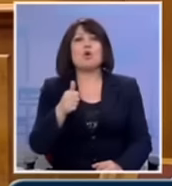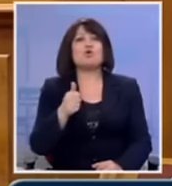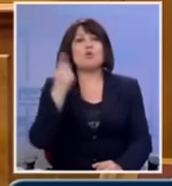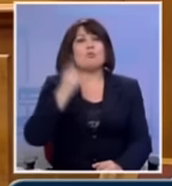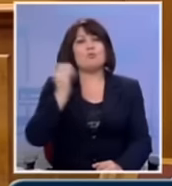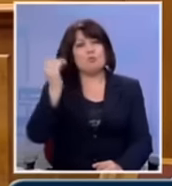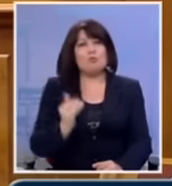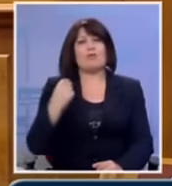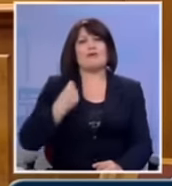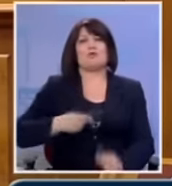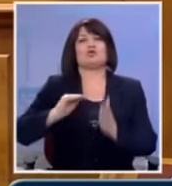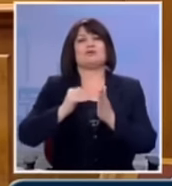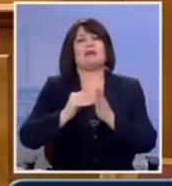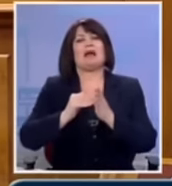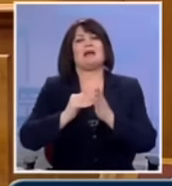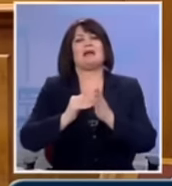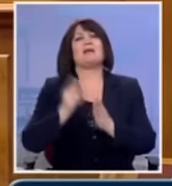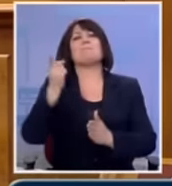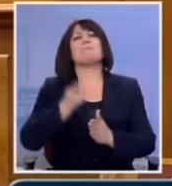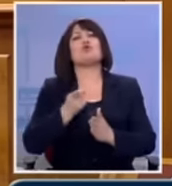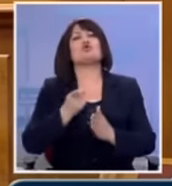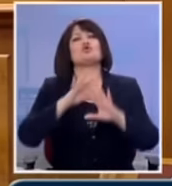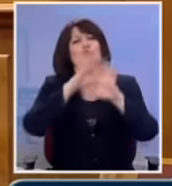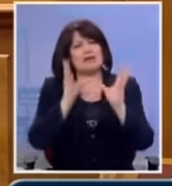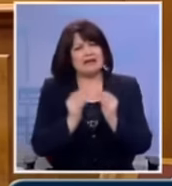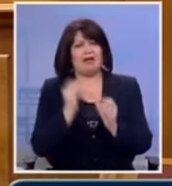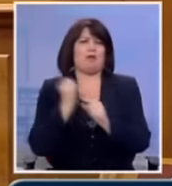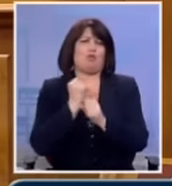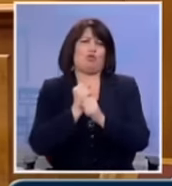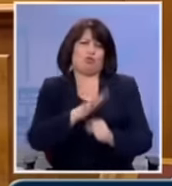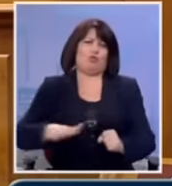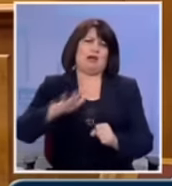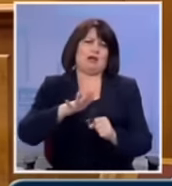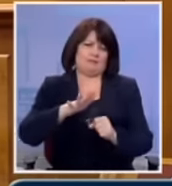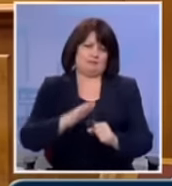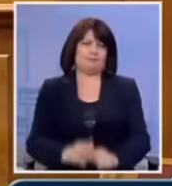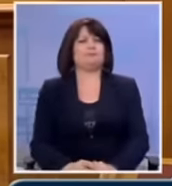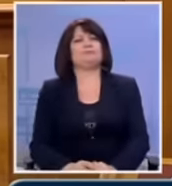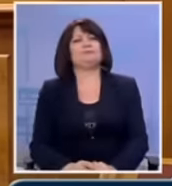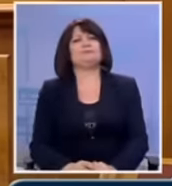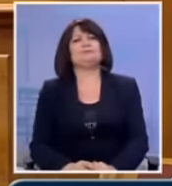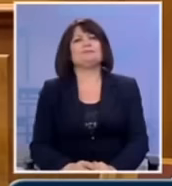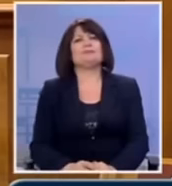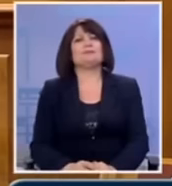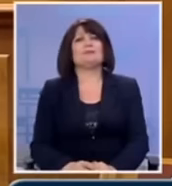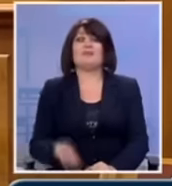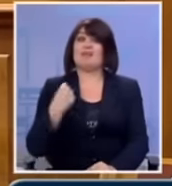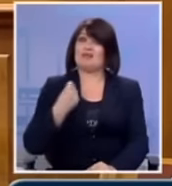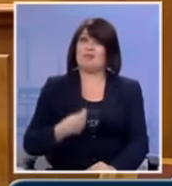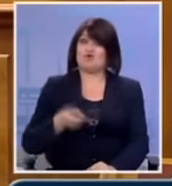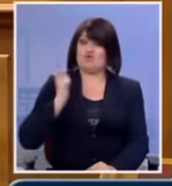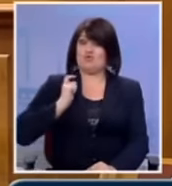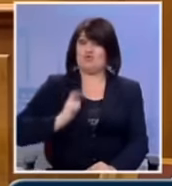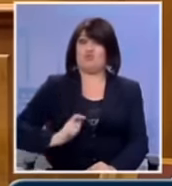ποσοστό δημοσίων υπαλλήλων ως ποσοστό της συνολικής απασχόλησης. Και ποια είναι αυτή η ιερή αγελάδα στην